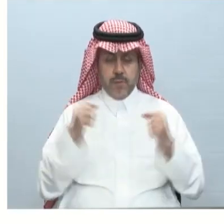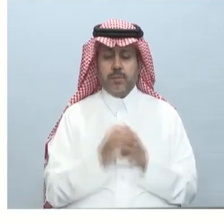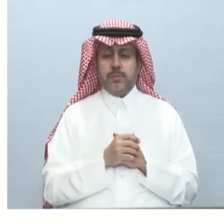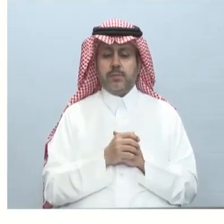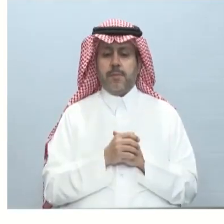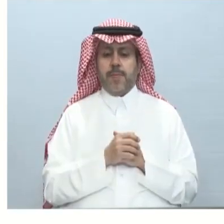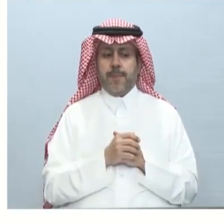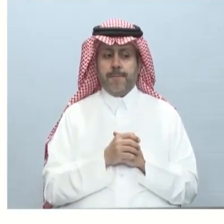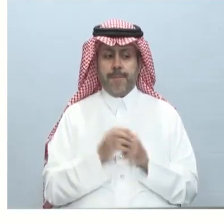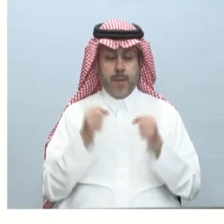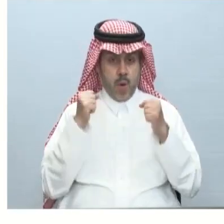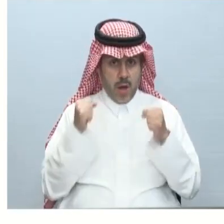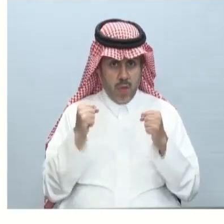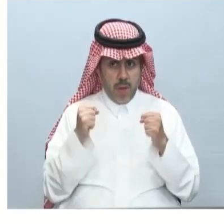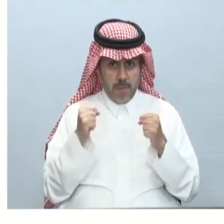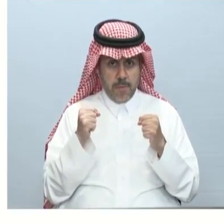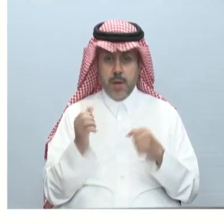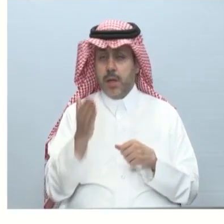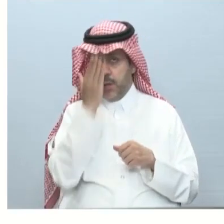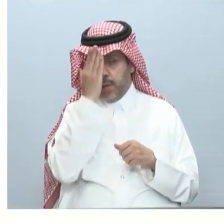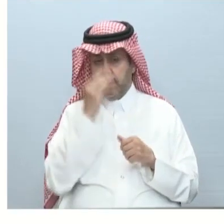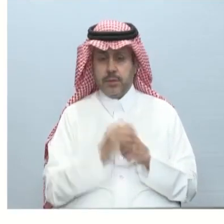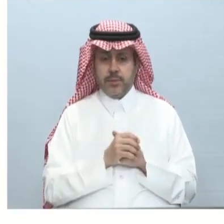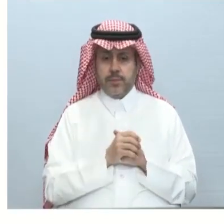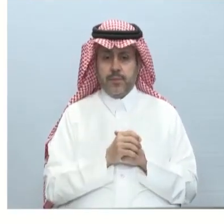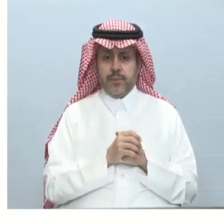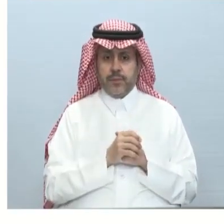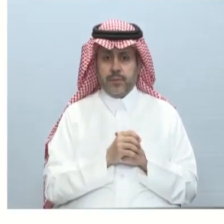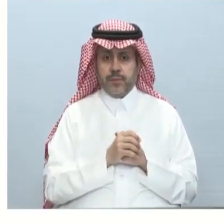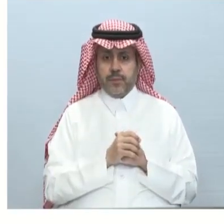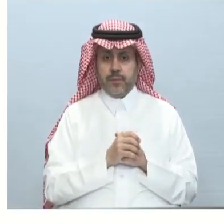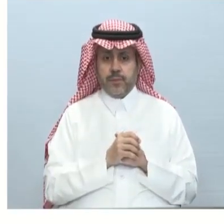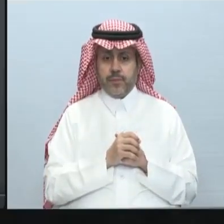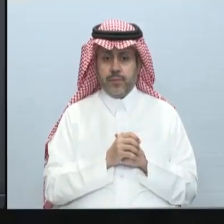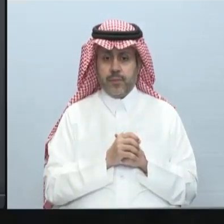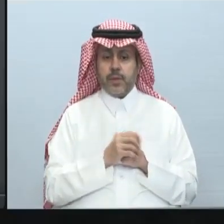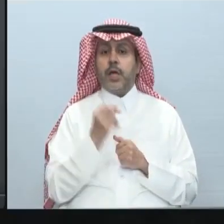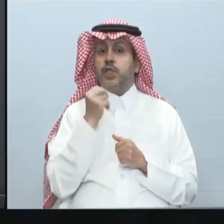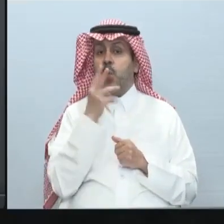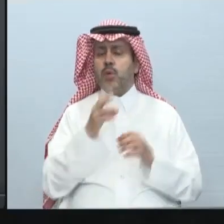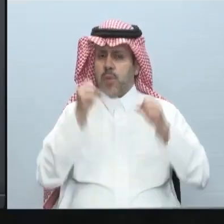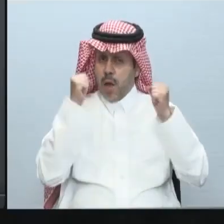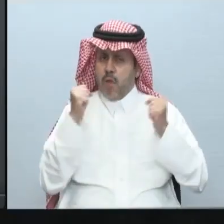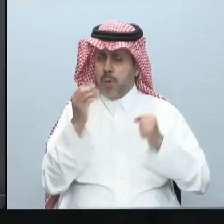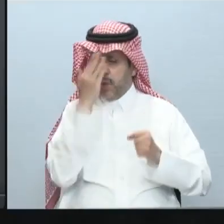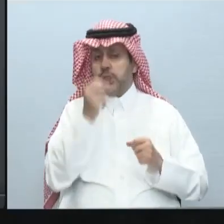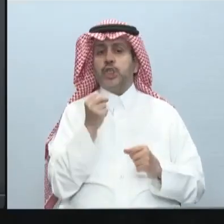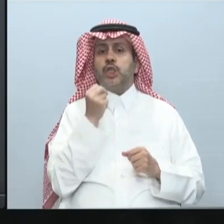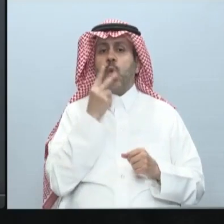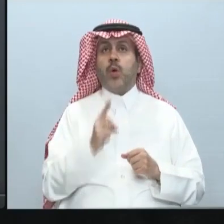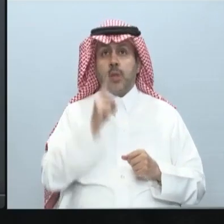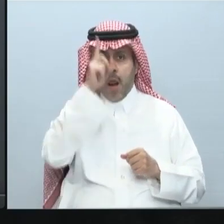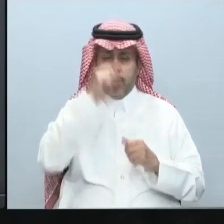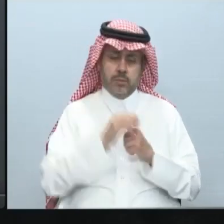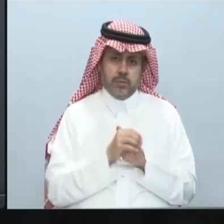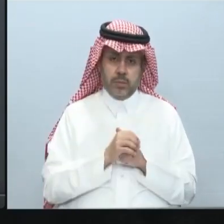العباده واعظم العبادات هي الت توحيد لله جل وعلا اعظم